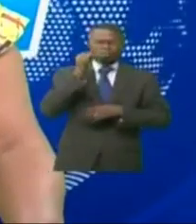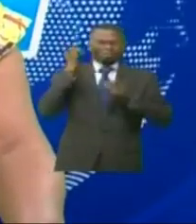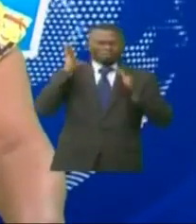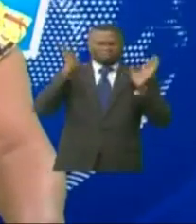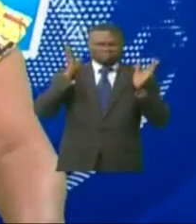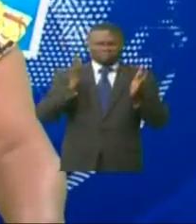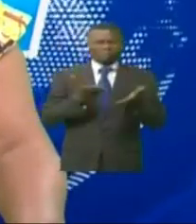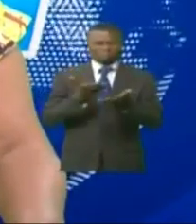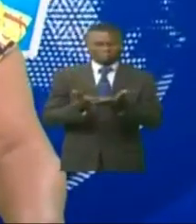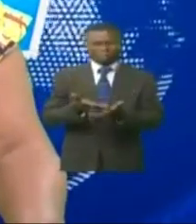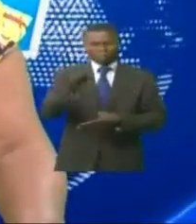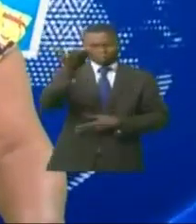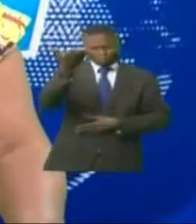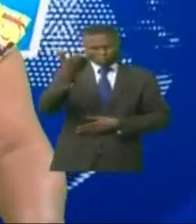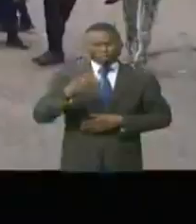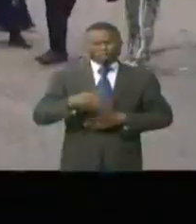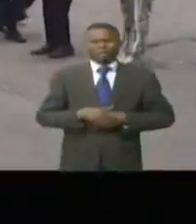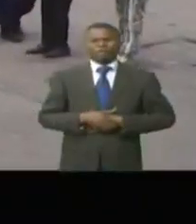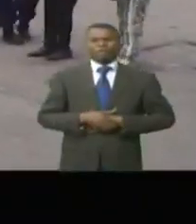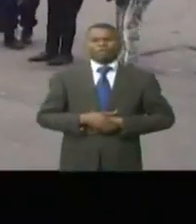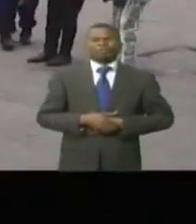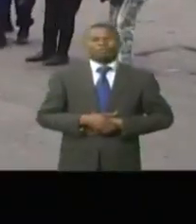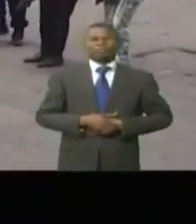Iverson Kabwaba a signé ce reportage.